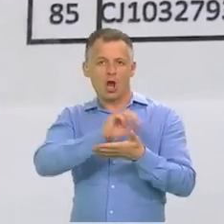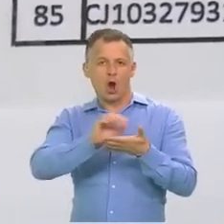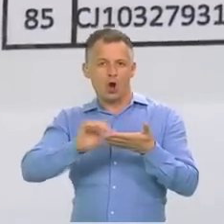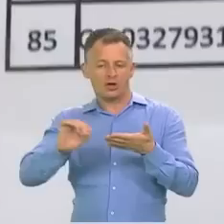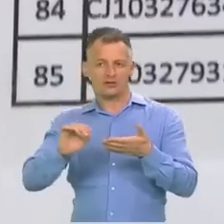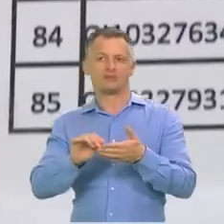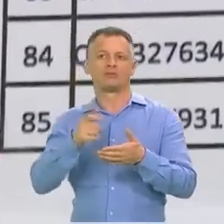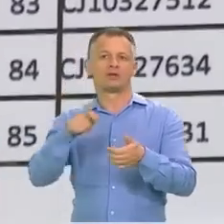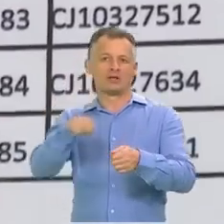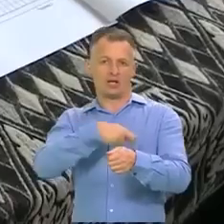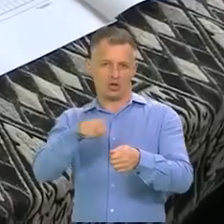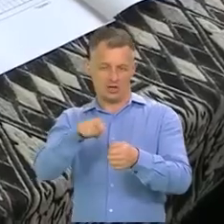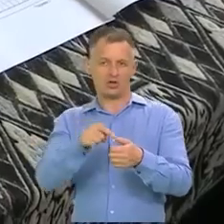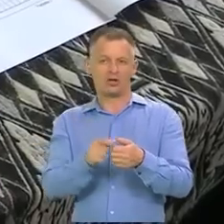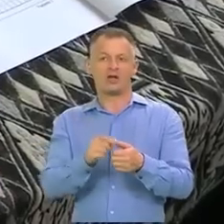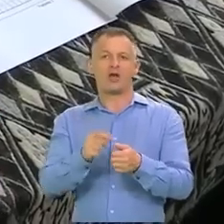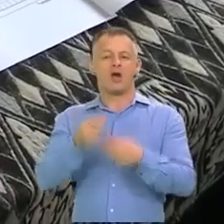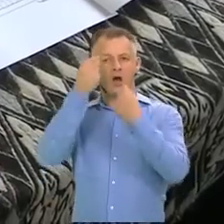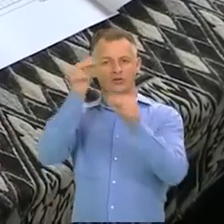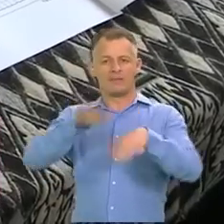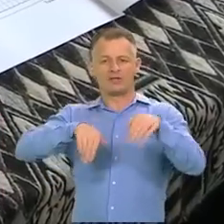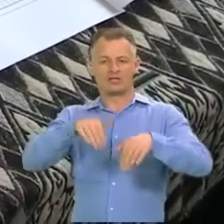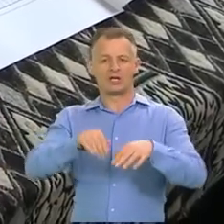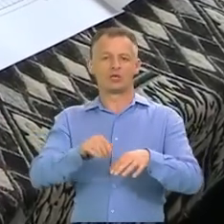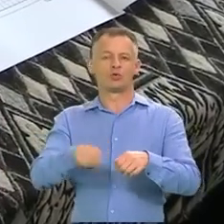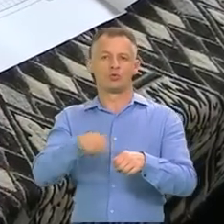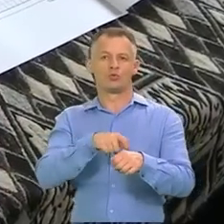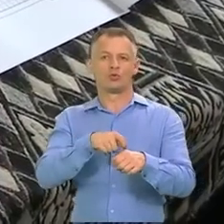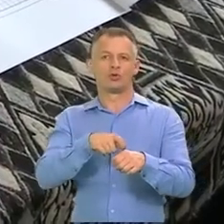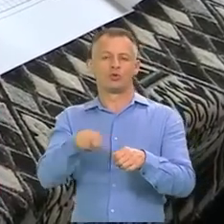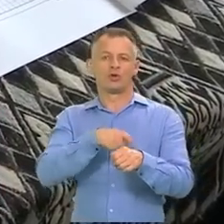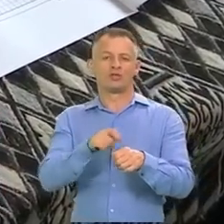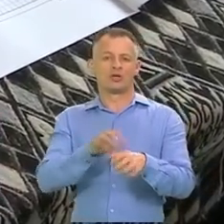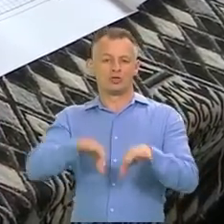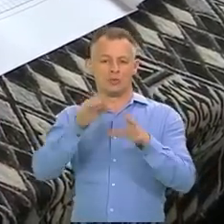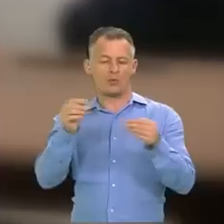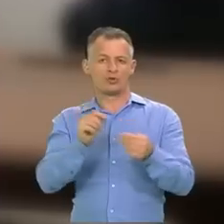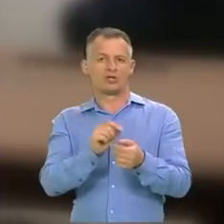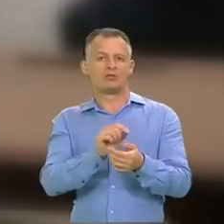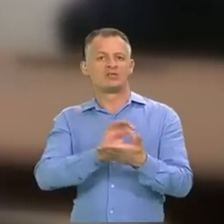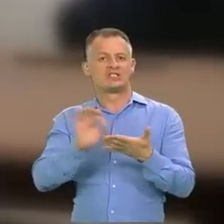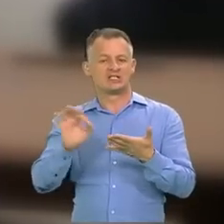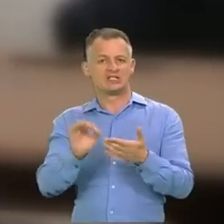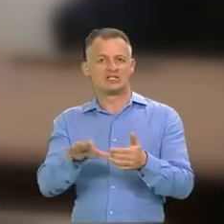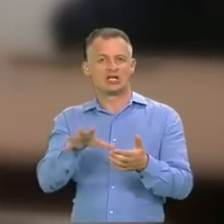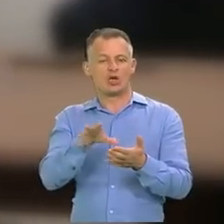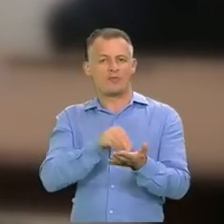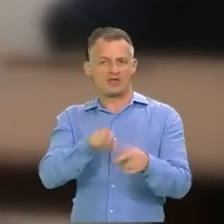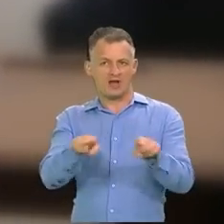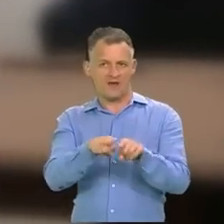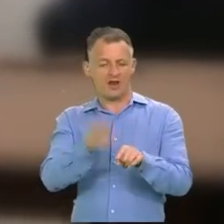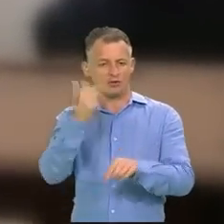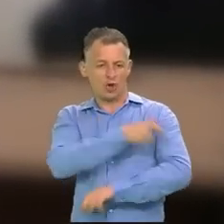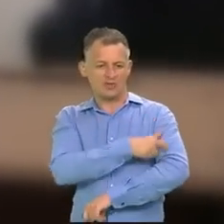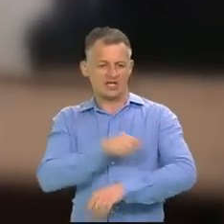făcut sesizare la Ministerul Educației. Au descoperit foarte multe lucrări care erau identice. A existat și atunci o comisie internă și 38